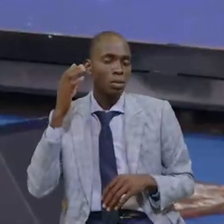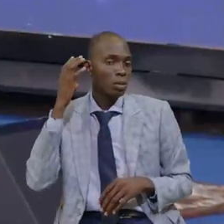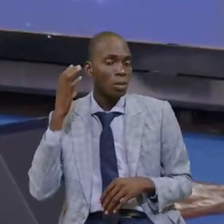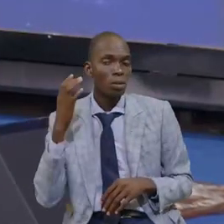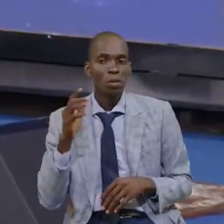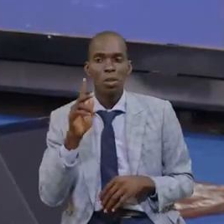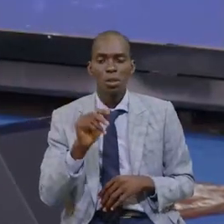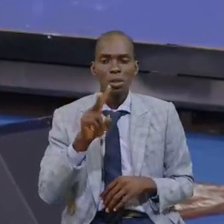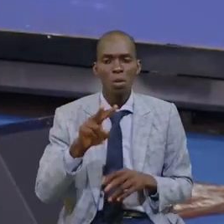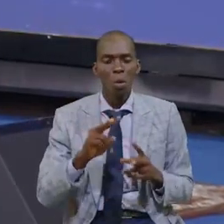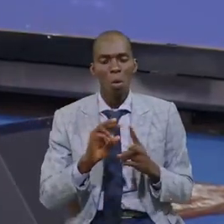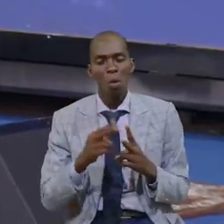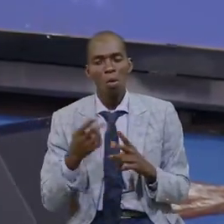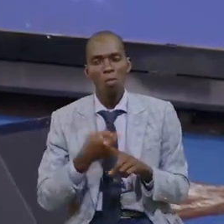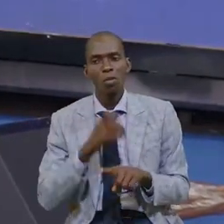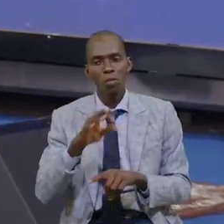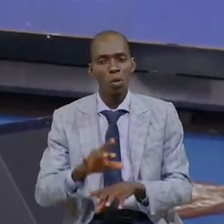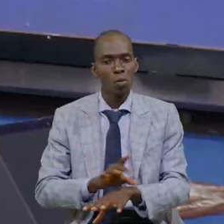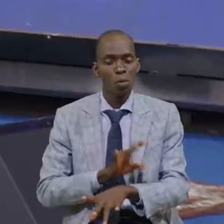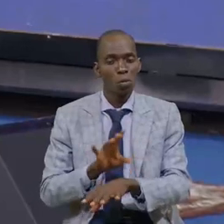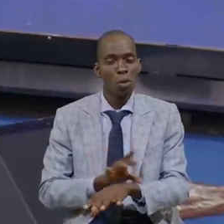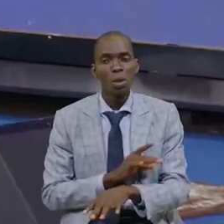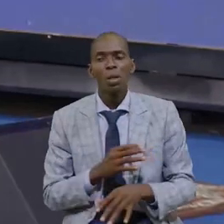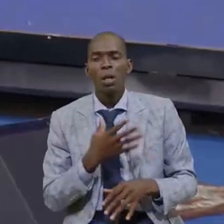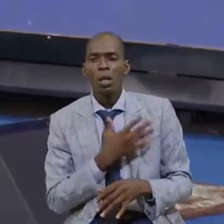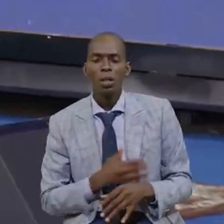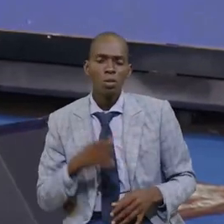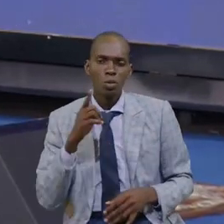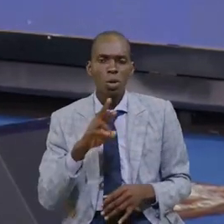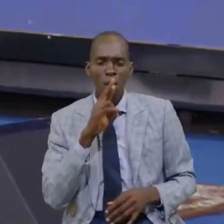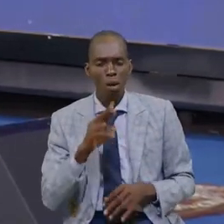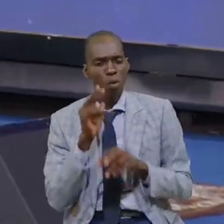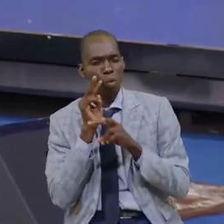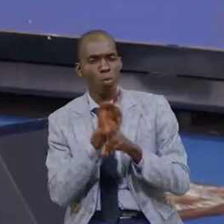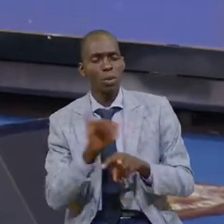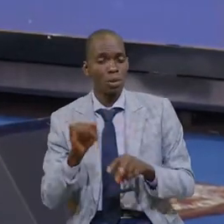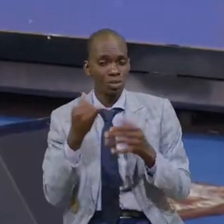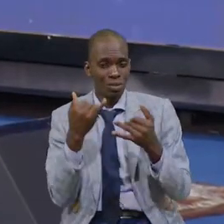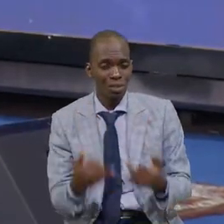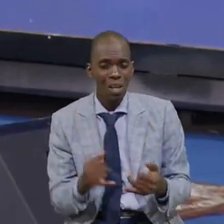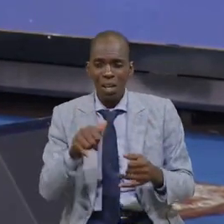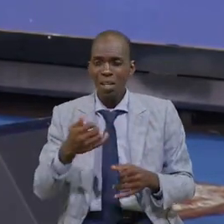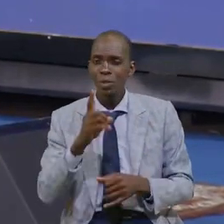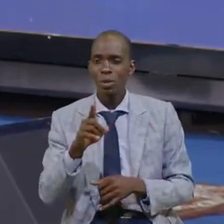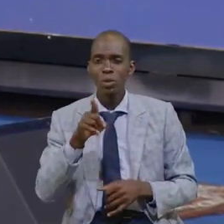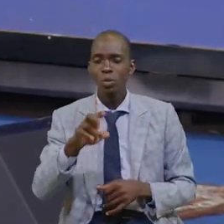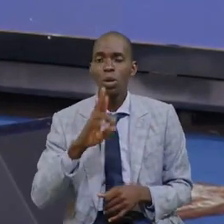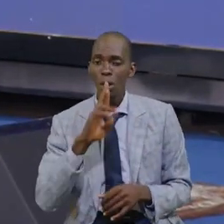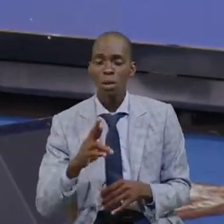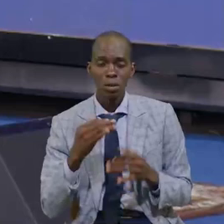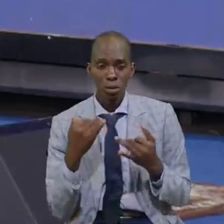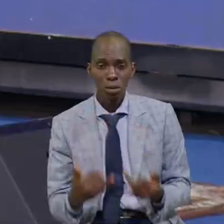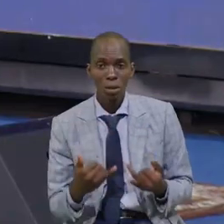vous avez votre tablette où vous nous suivez et vous nous suivez, vous écoutez. N'importe quelle nation vous êtes,